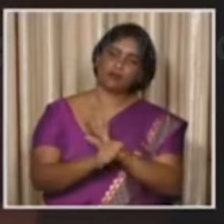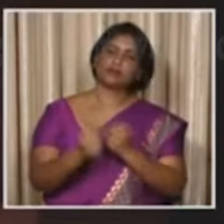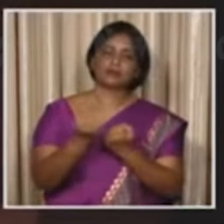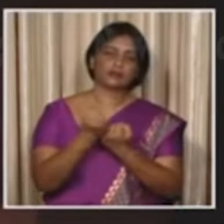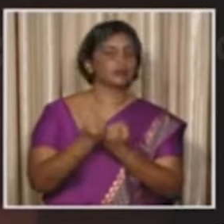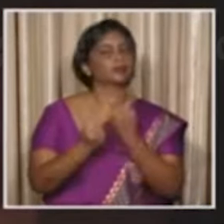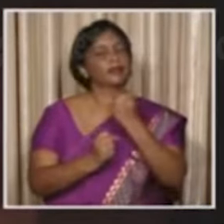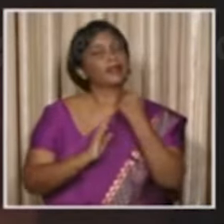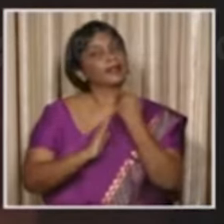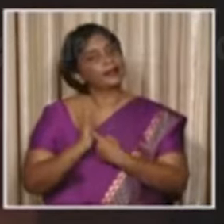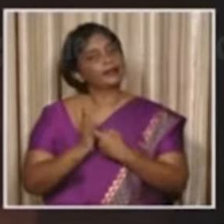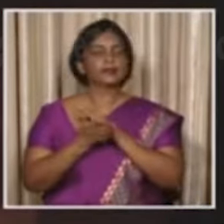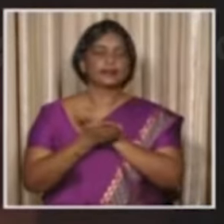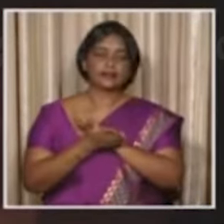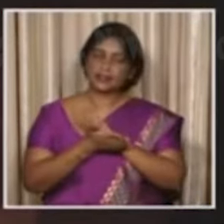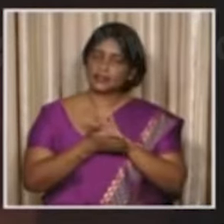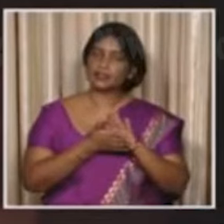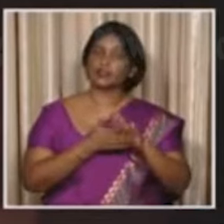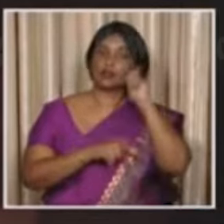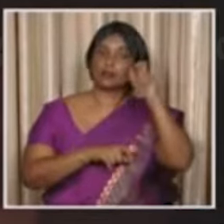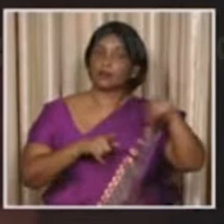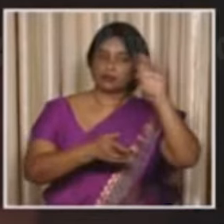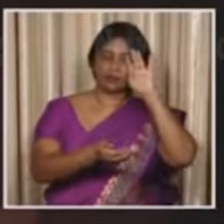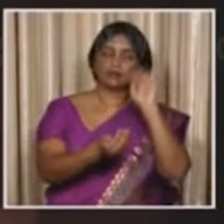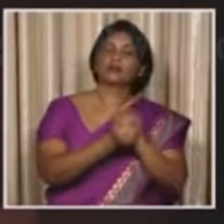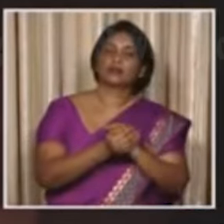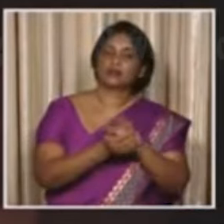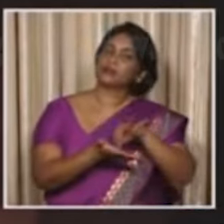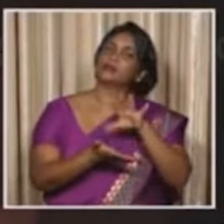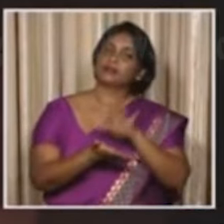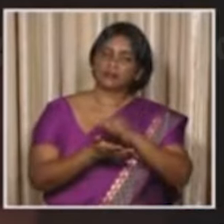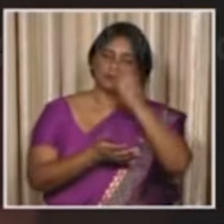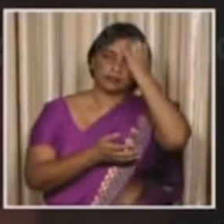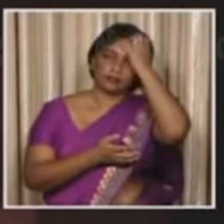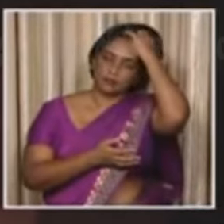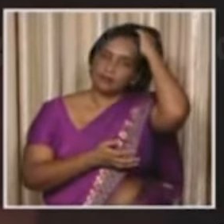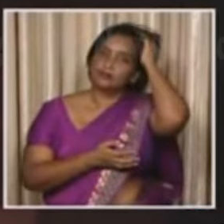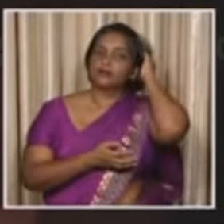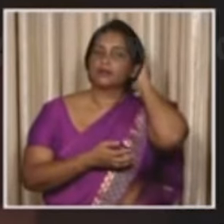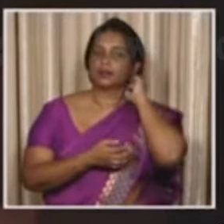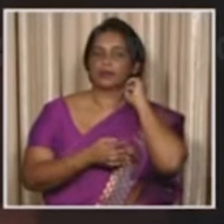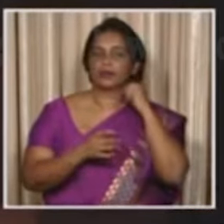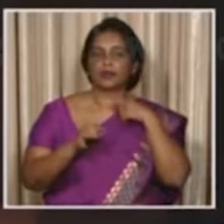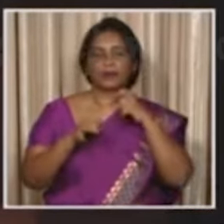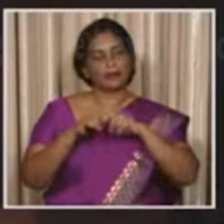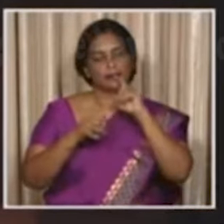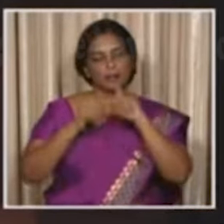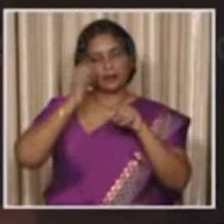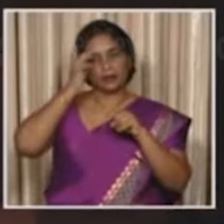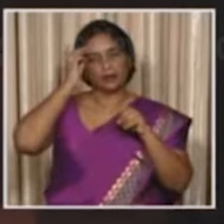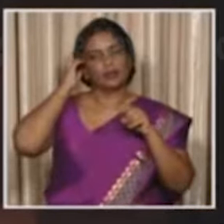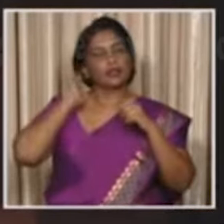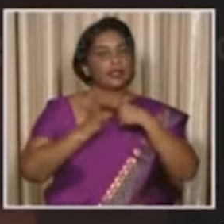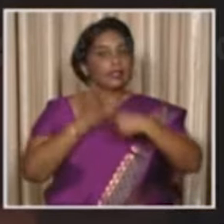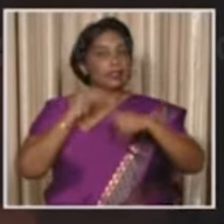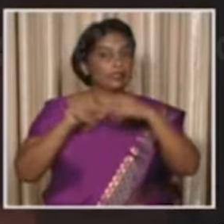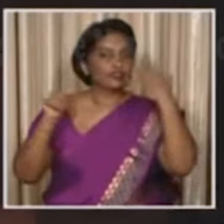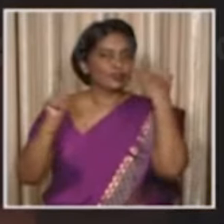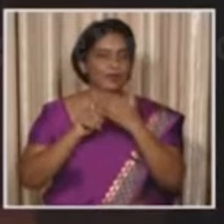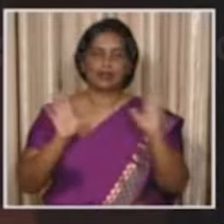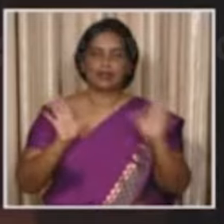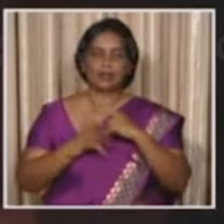දෙනවා. නීතියත් සාමයත් මහජන ආරක්ෂාවත් තහවුරු කරන්න මේ ප්‍රශ්නේ ඇහුවේ මම මේක දේශපාලනීකරණය කරන්න නෙවෙයි.